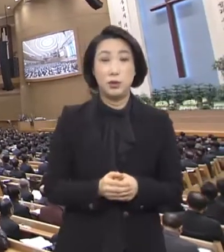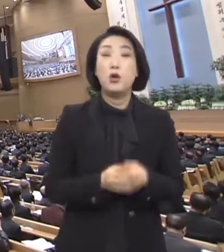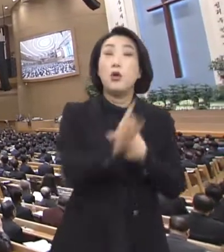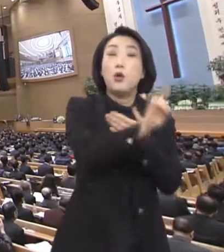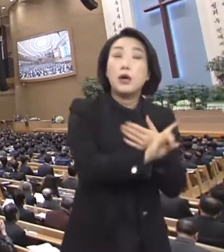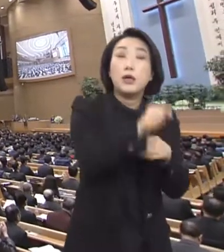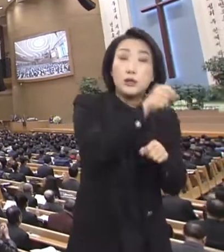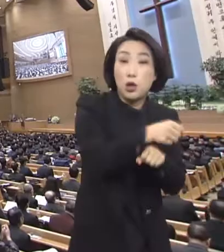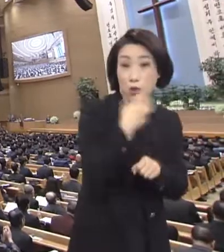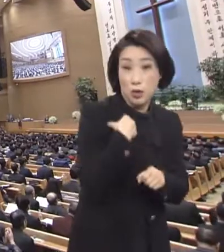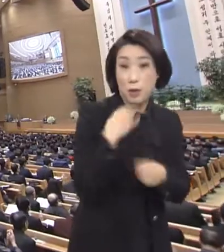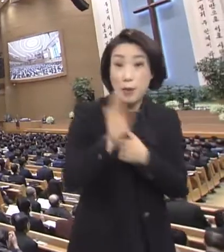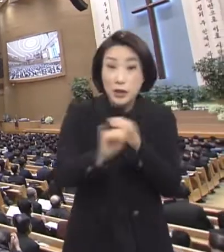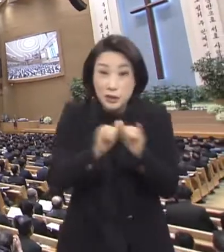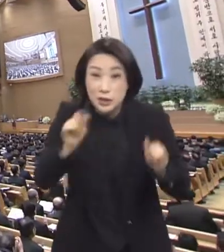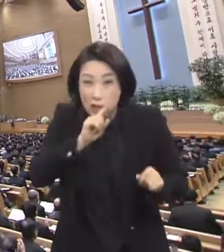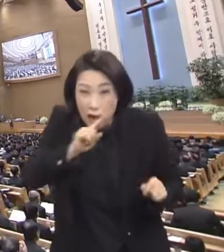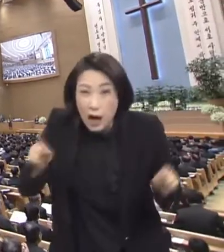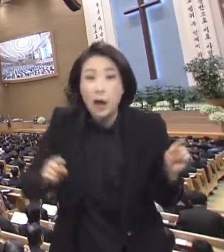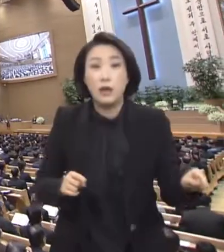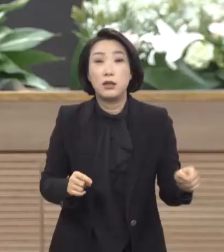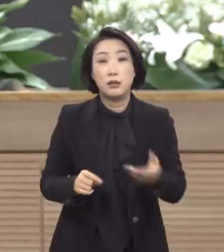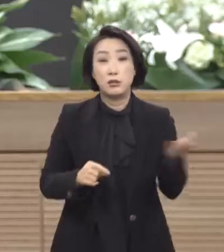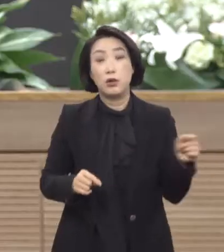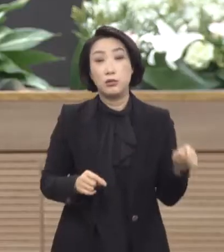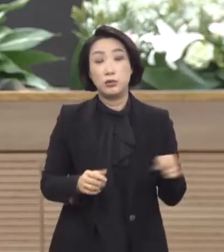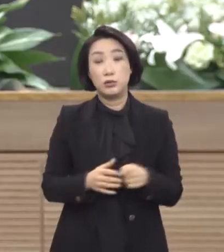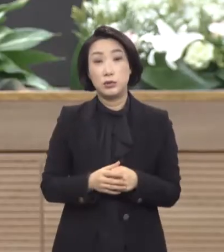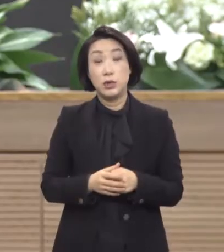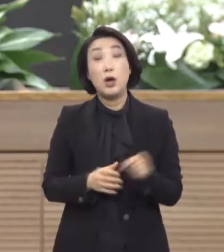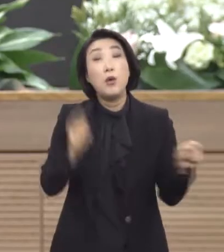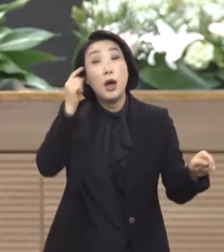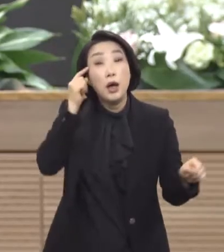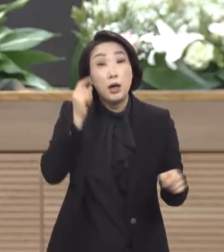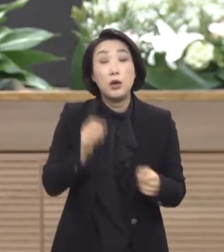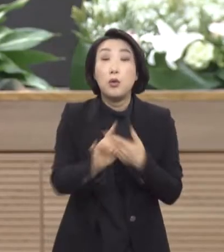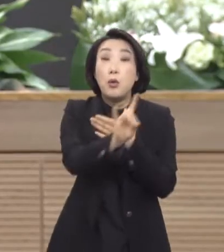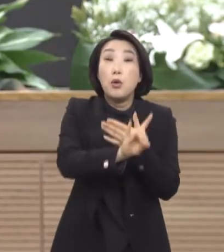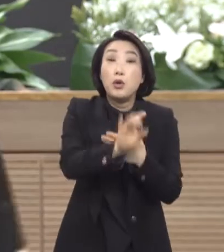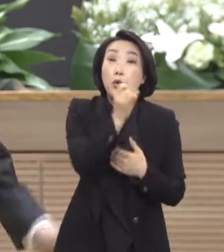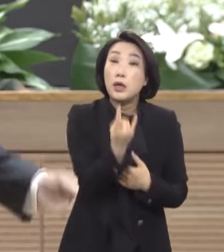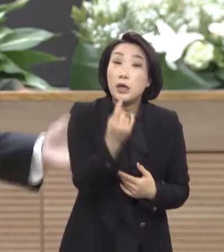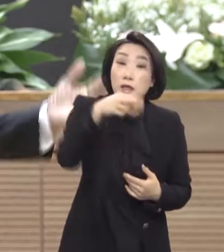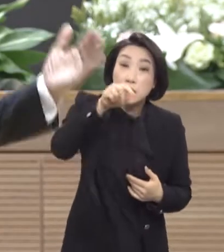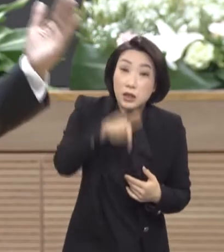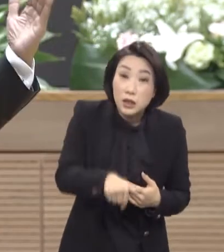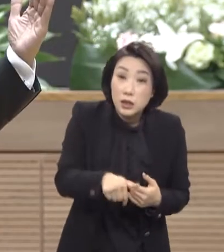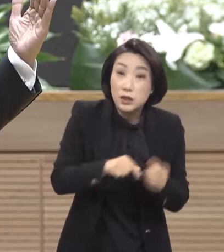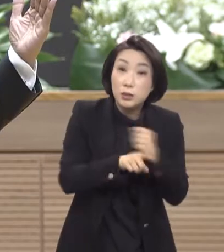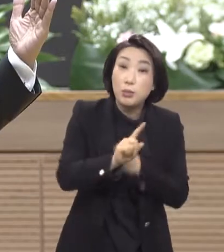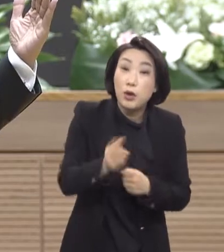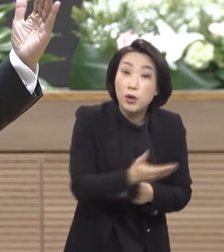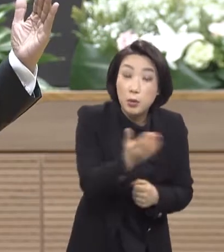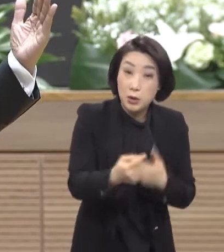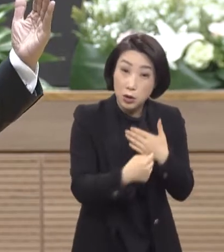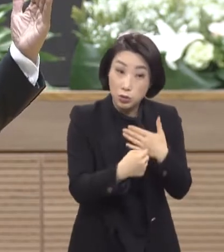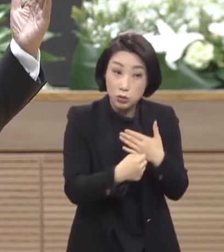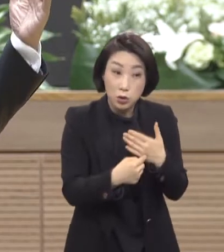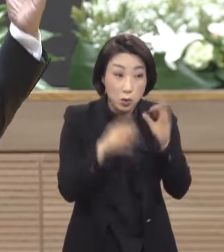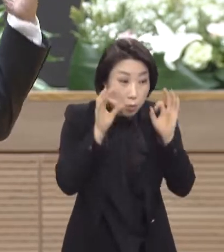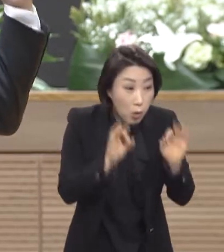외식하는 서기관과 바리새인들이요. 이미 외식이란 말은 겉은 볼